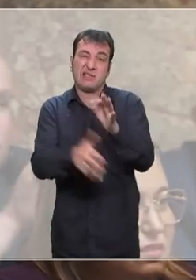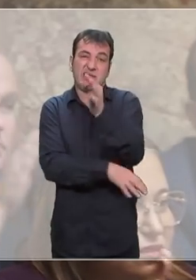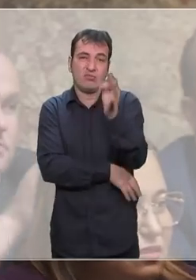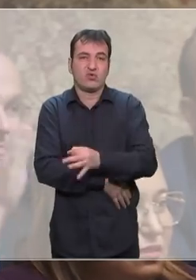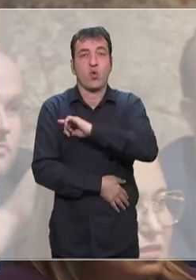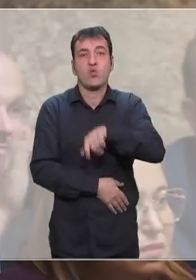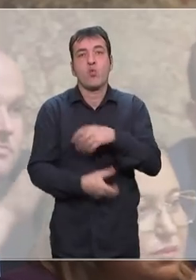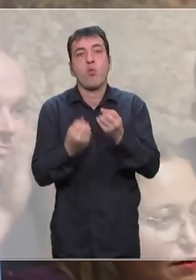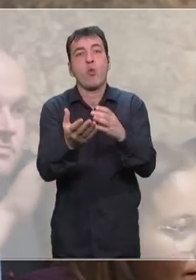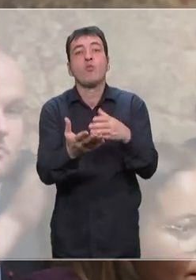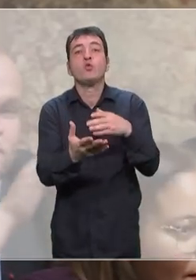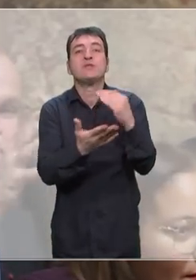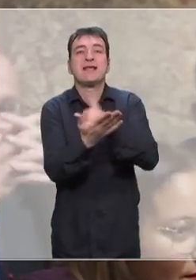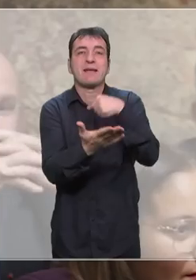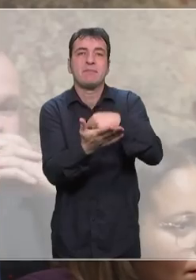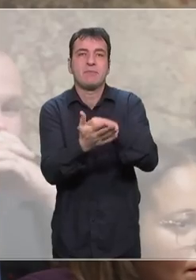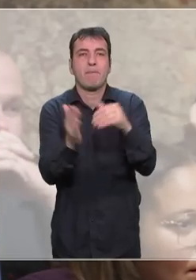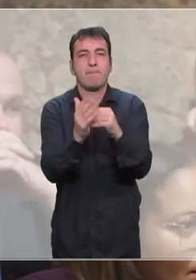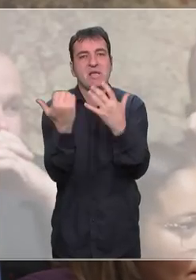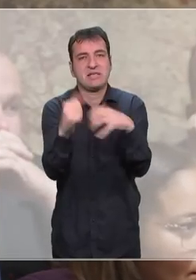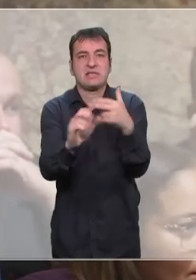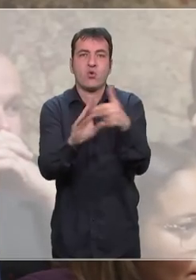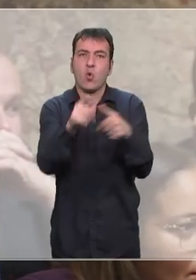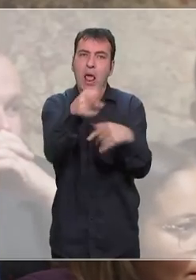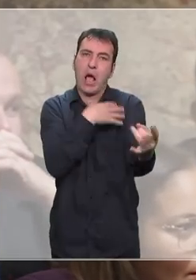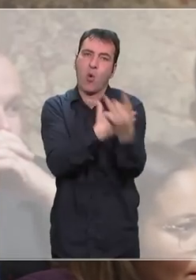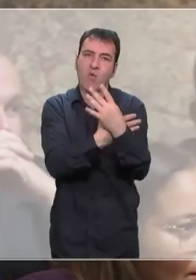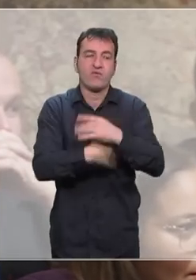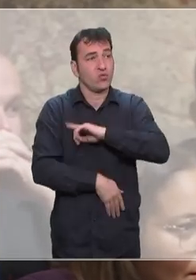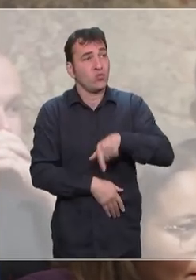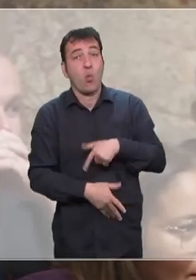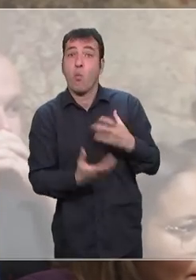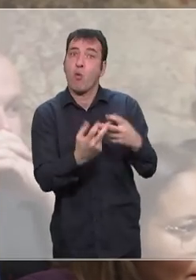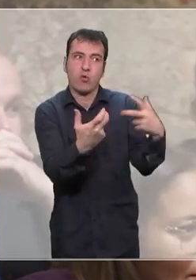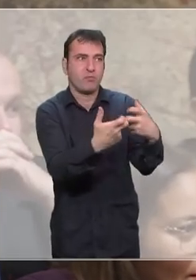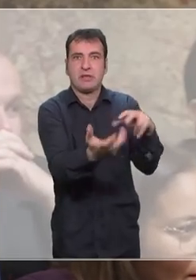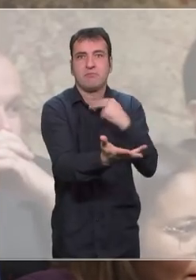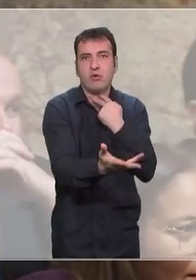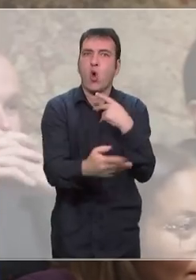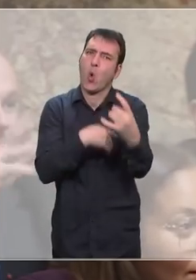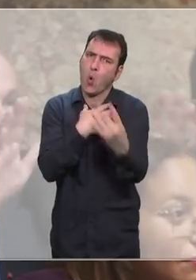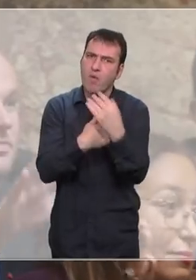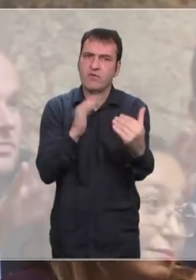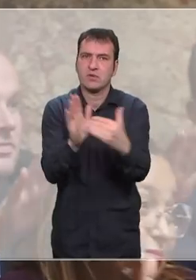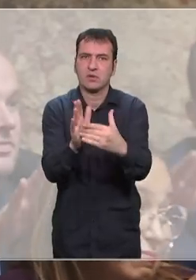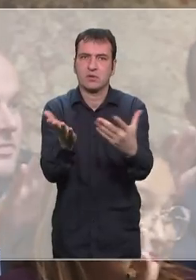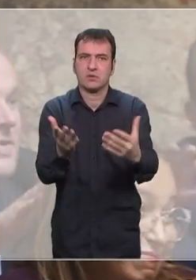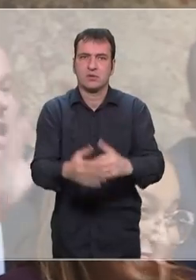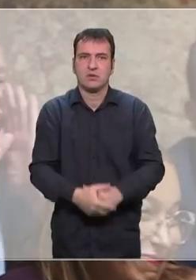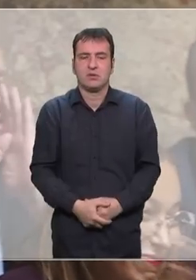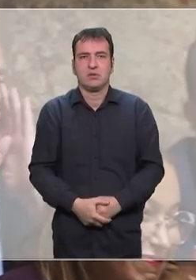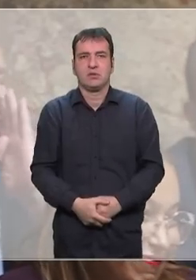SMIC à 1 600 euros, vous l'avez refusé. Nous proposons le blocage des prix, vous refusez encore.